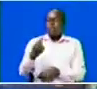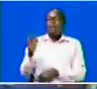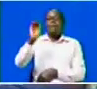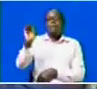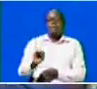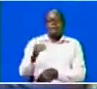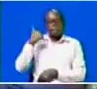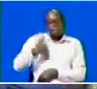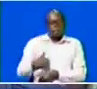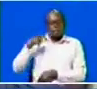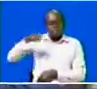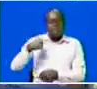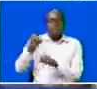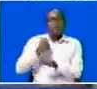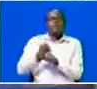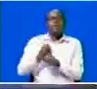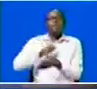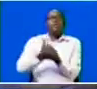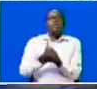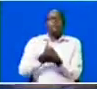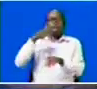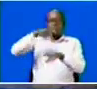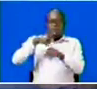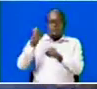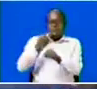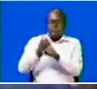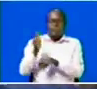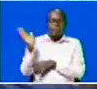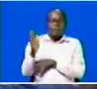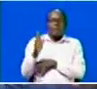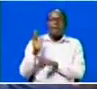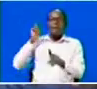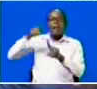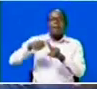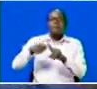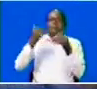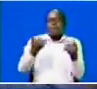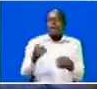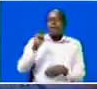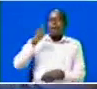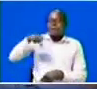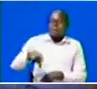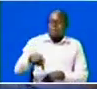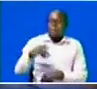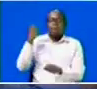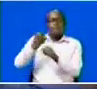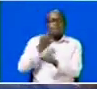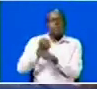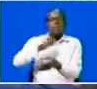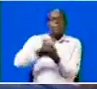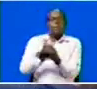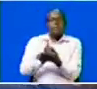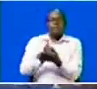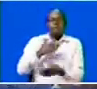Hata mimi Sudi nataka nifanyie audit kuanzia nikiwa makanga mpaka leo nikiwa mjumbe. Na wafanye audit pia ya